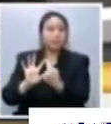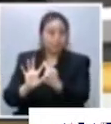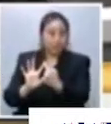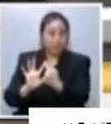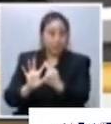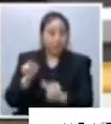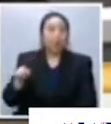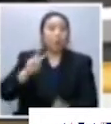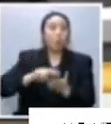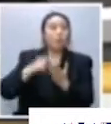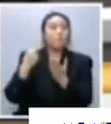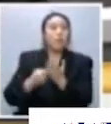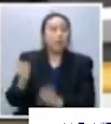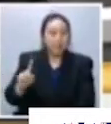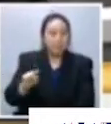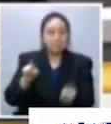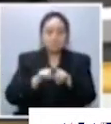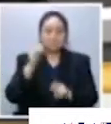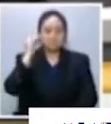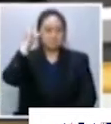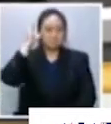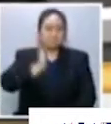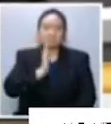ากับไร้วุฒิภาวะ